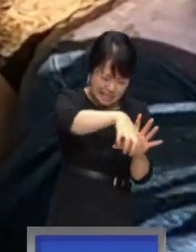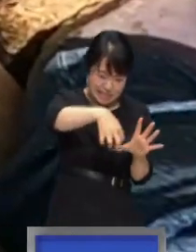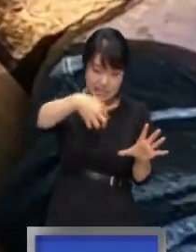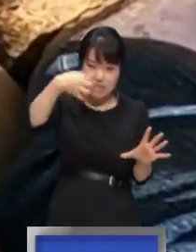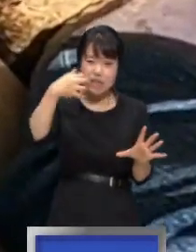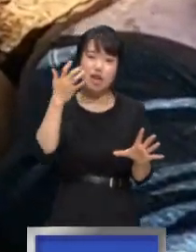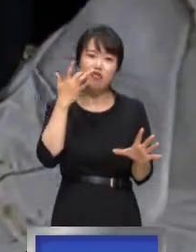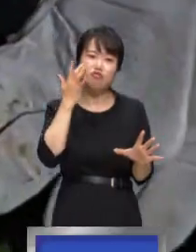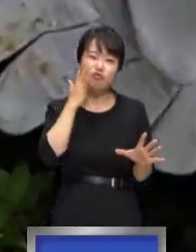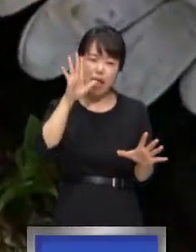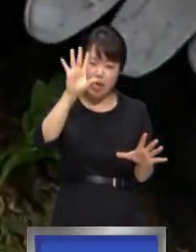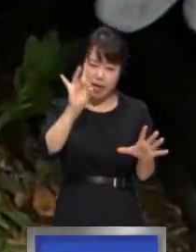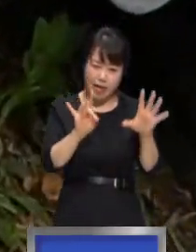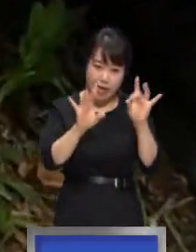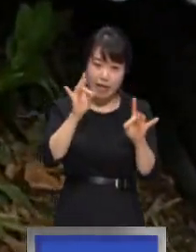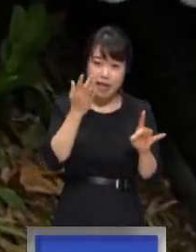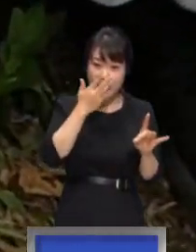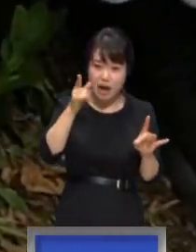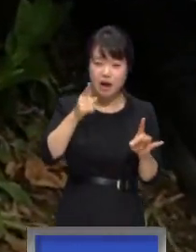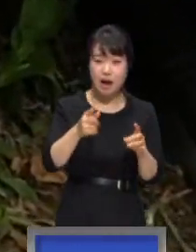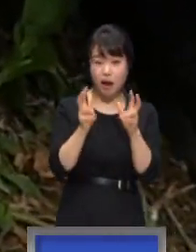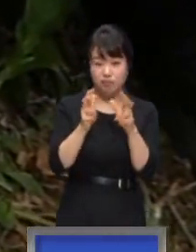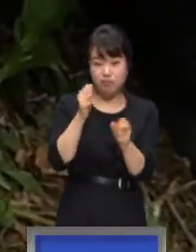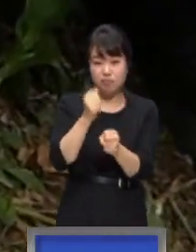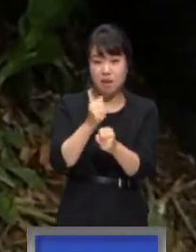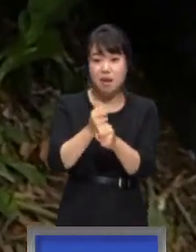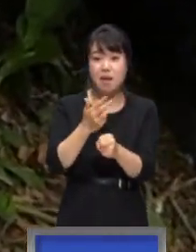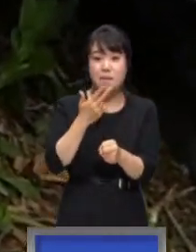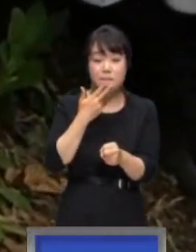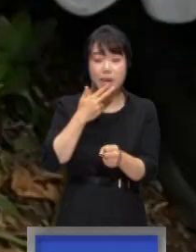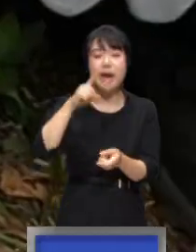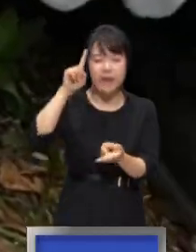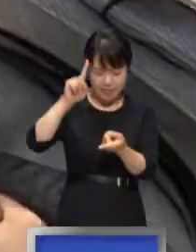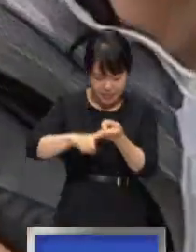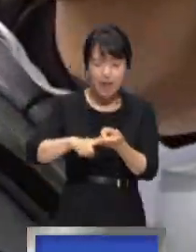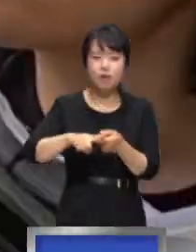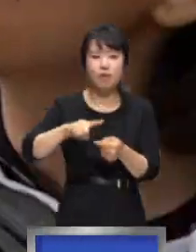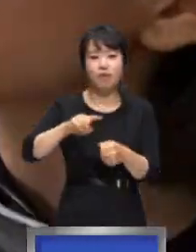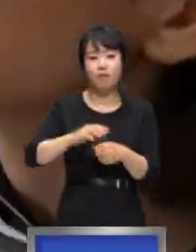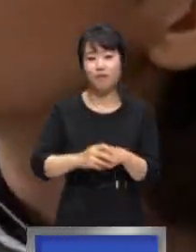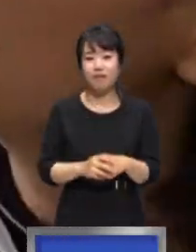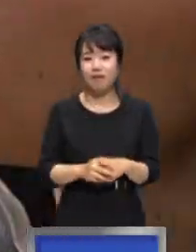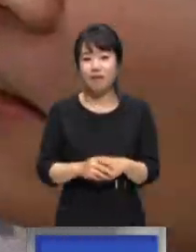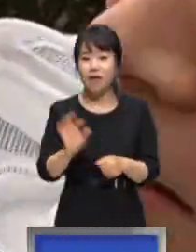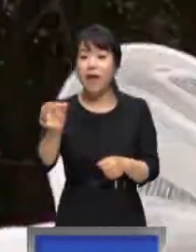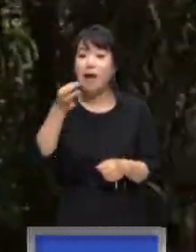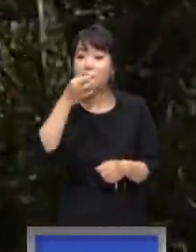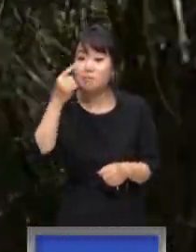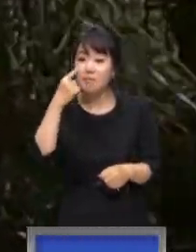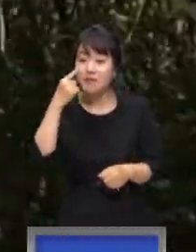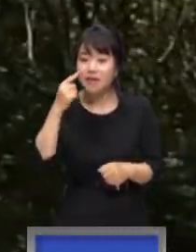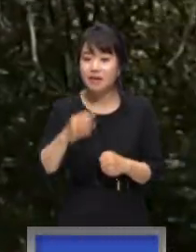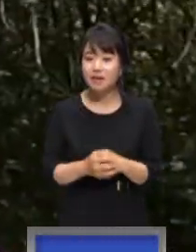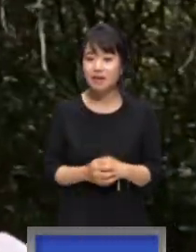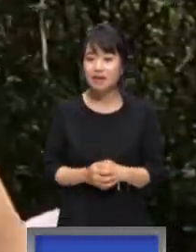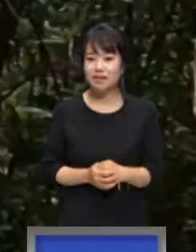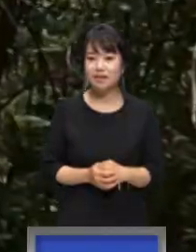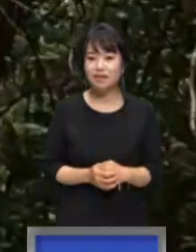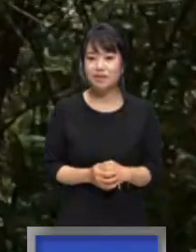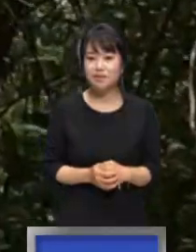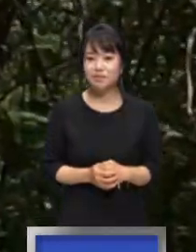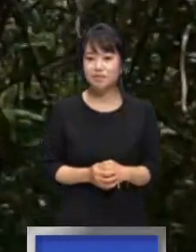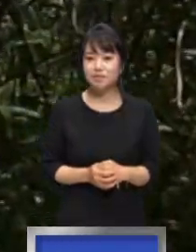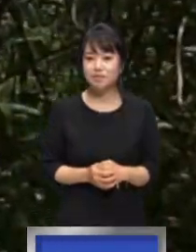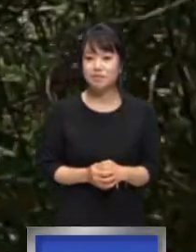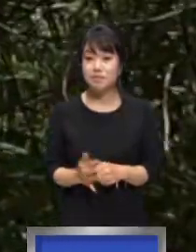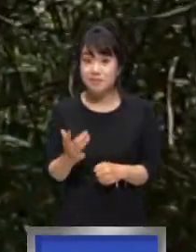모습을 드러냅니다. 가공 처리를 전혀 하지 않은 그야말로 천연 꿀입니다. 자, 한번 드셔보세요. 채밀할 때 딴 거.